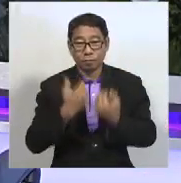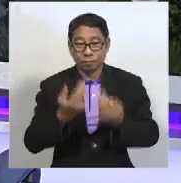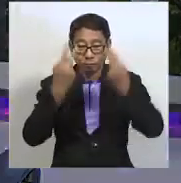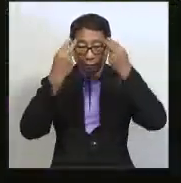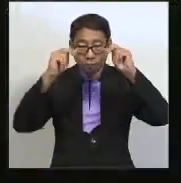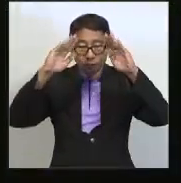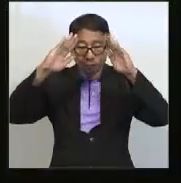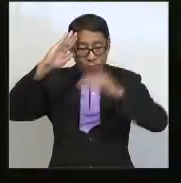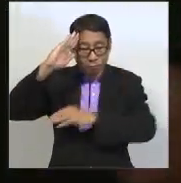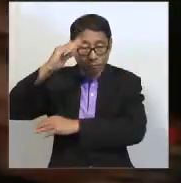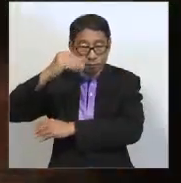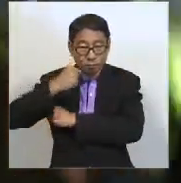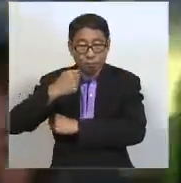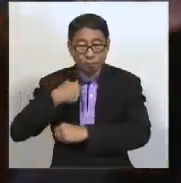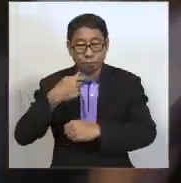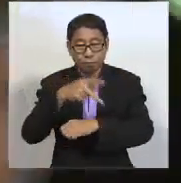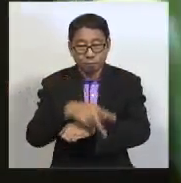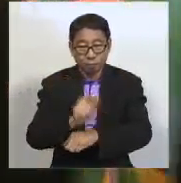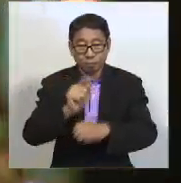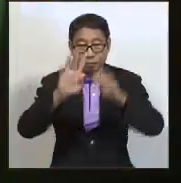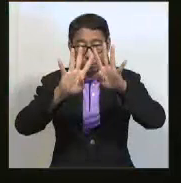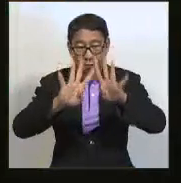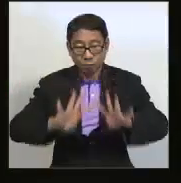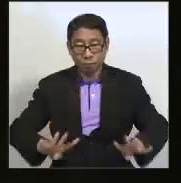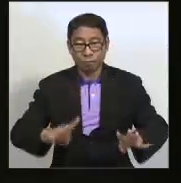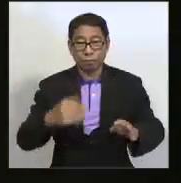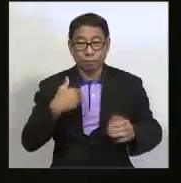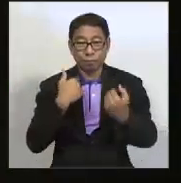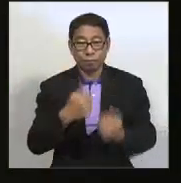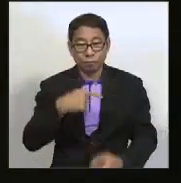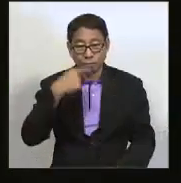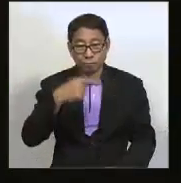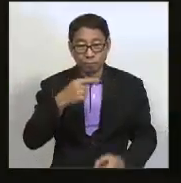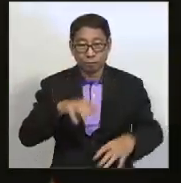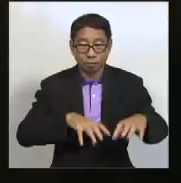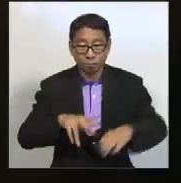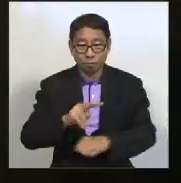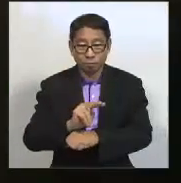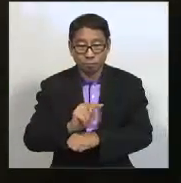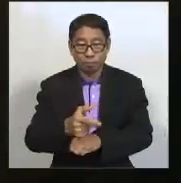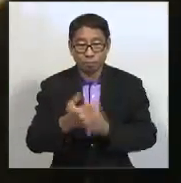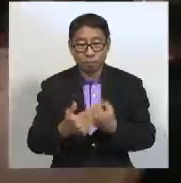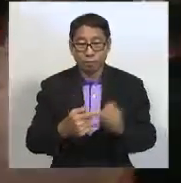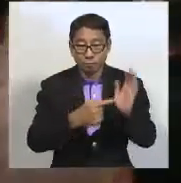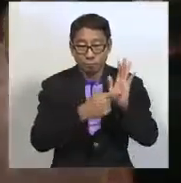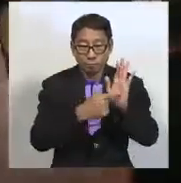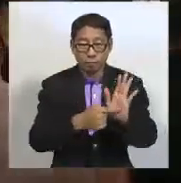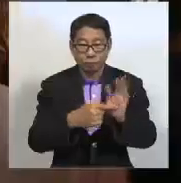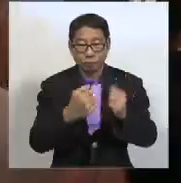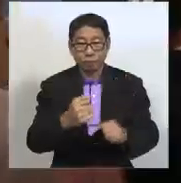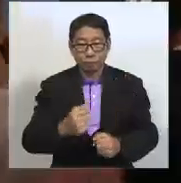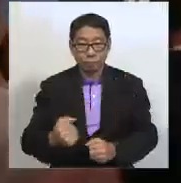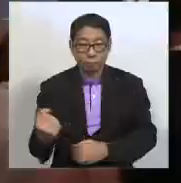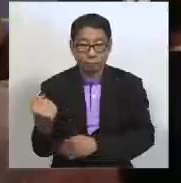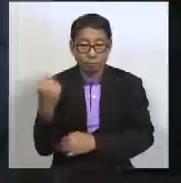พลเอกประยุทธ์จันทร์โอชานายกรัฐมนตรีในฐานะประธานอาเซียนนะคะก็กล่าวถึงการจัดงานในครั้งนี้เน้นที่หลักการ